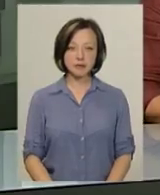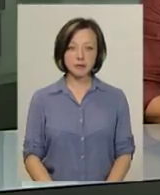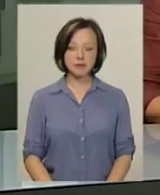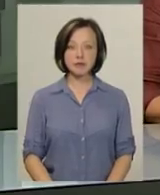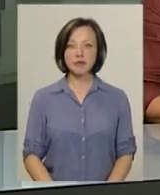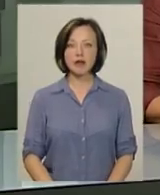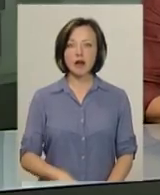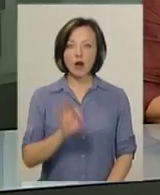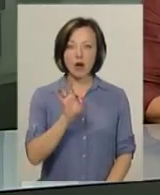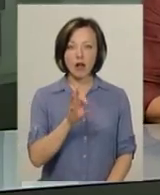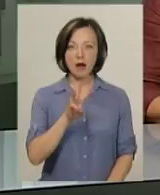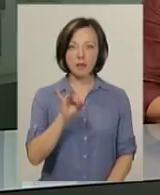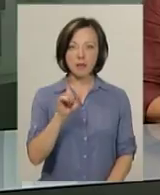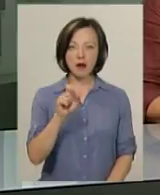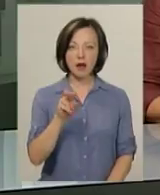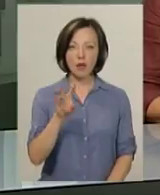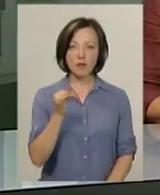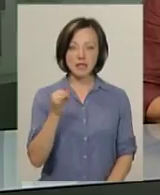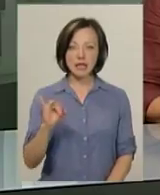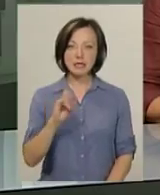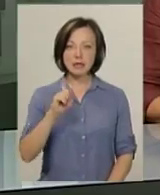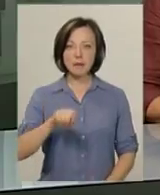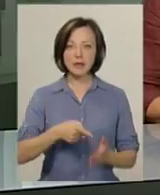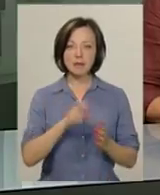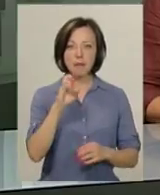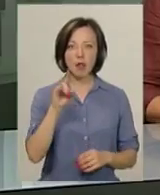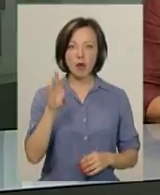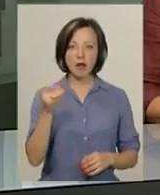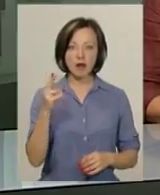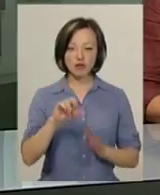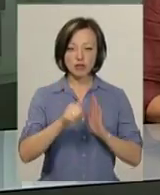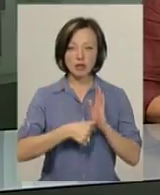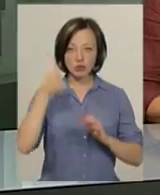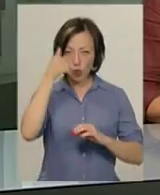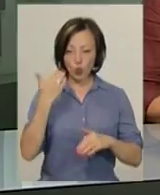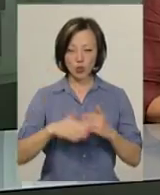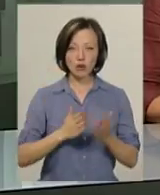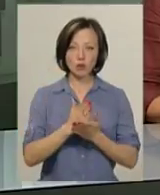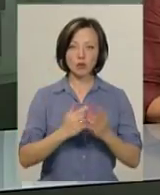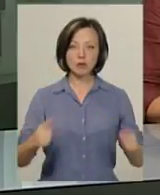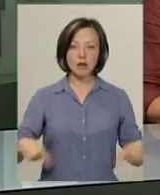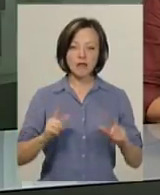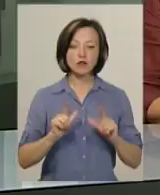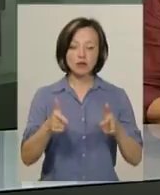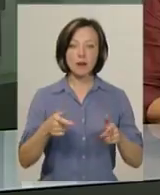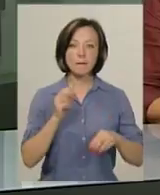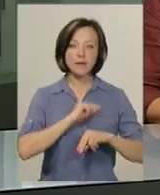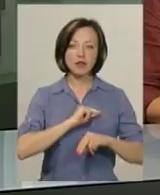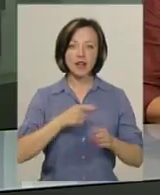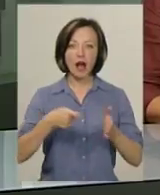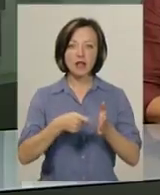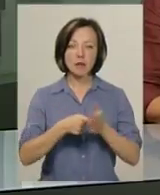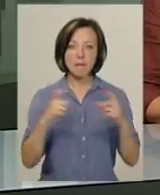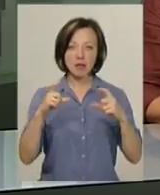Олег Михайловський з Білогір'я, який 16 років пересувається на інвалідному візку, влаштувався працювати касиром в одному з магазинів